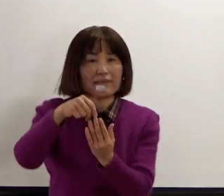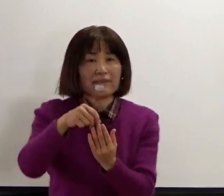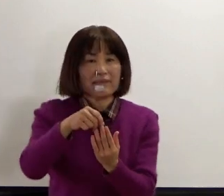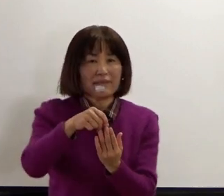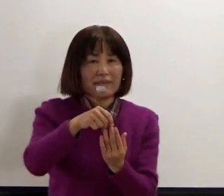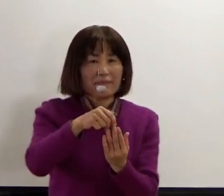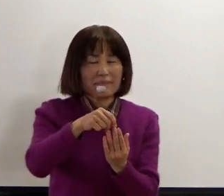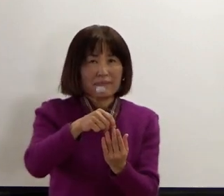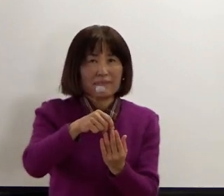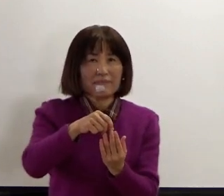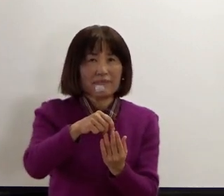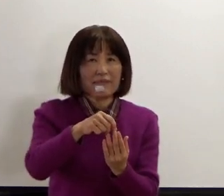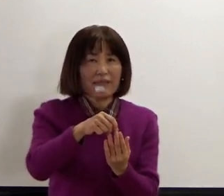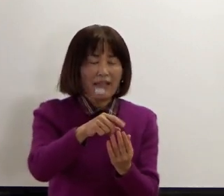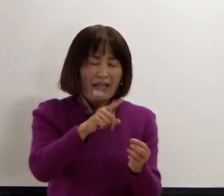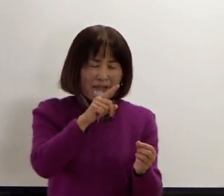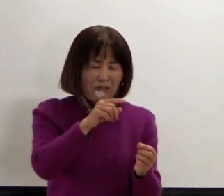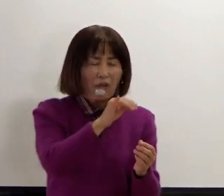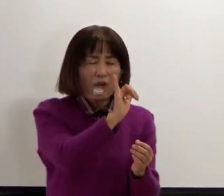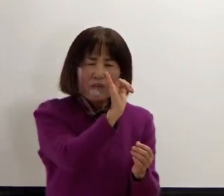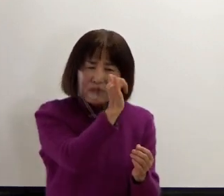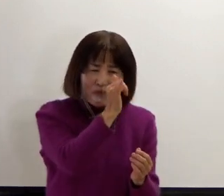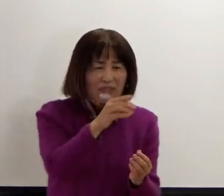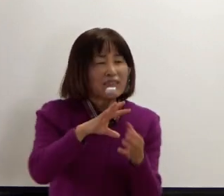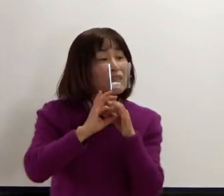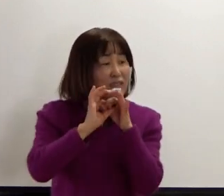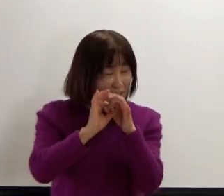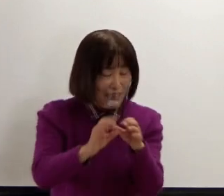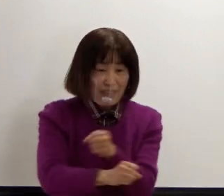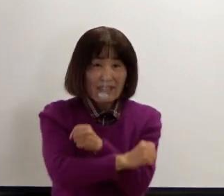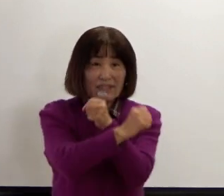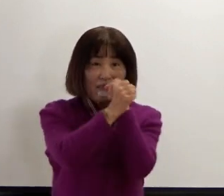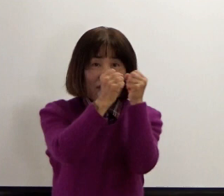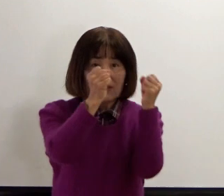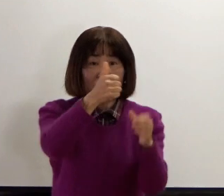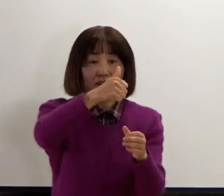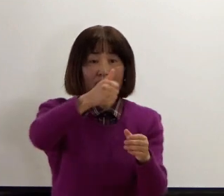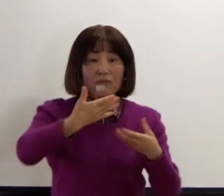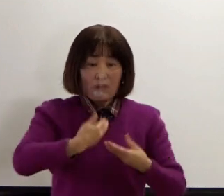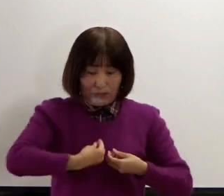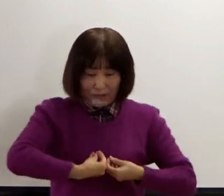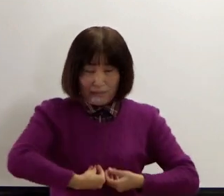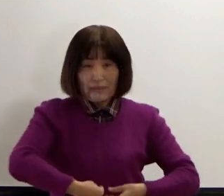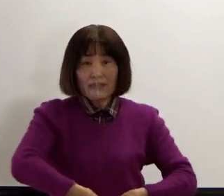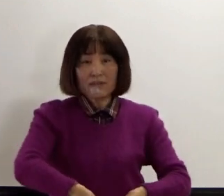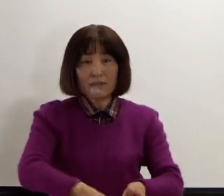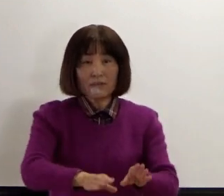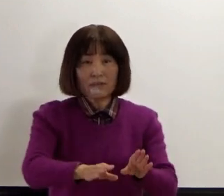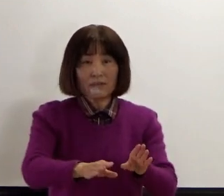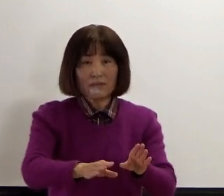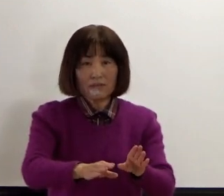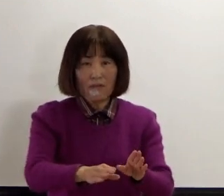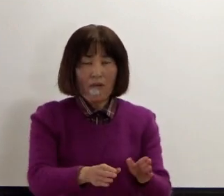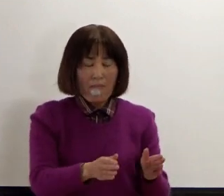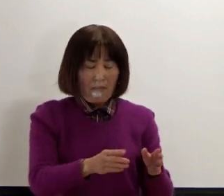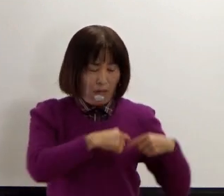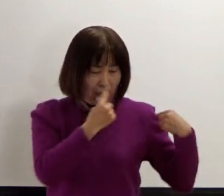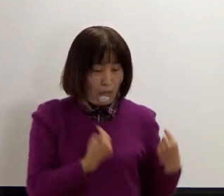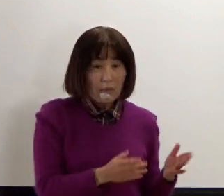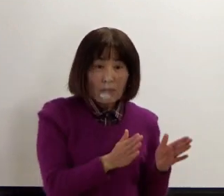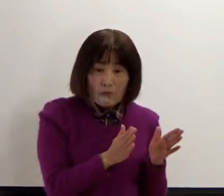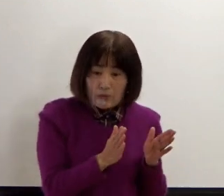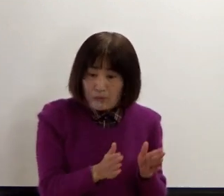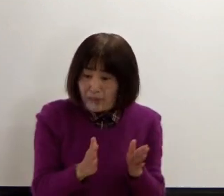ことによってこの救い主の誕生というものに対する備えをしてらっしゃるわけですよ